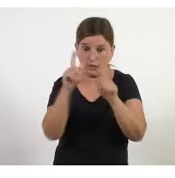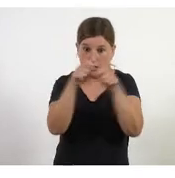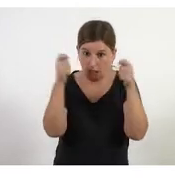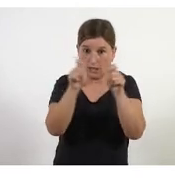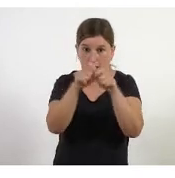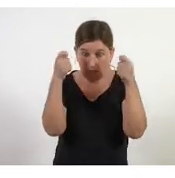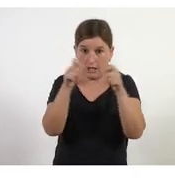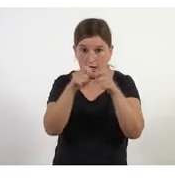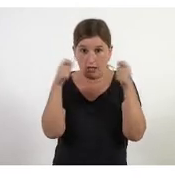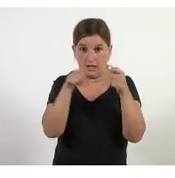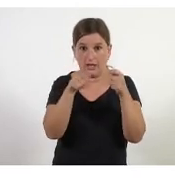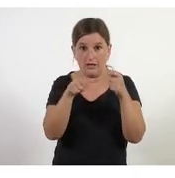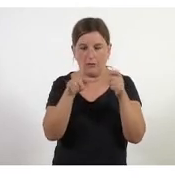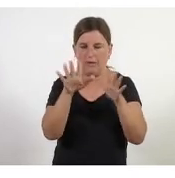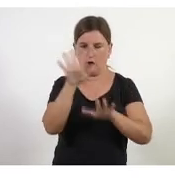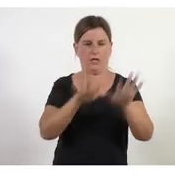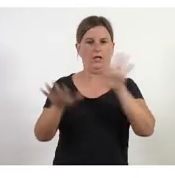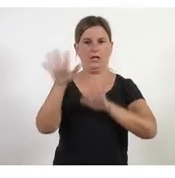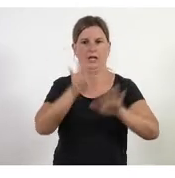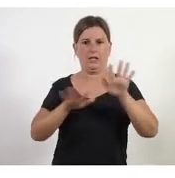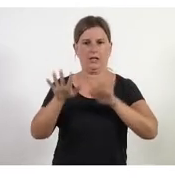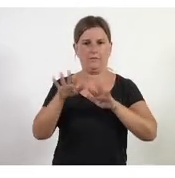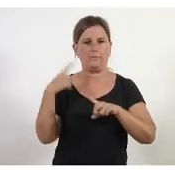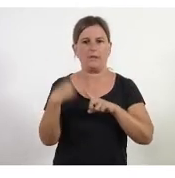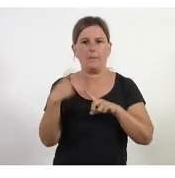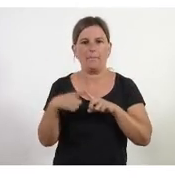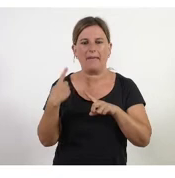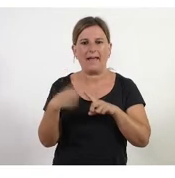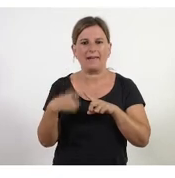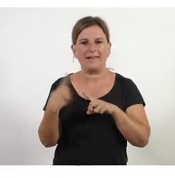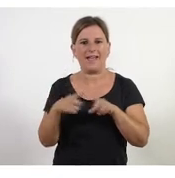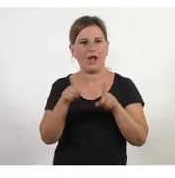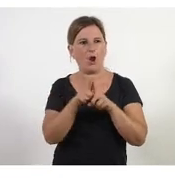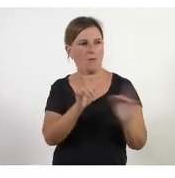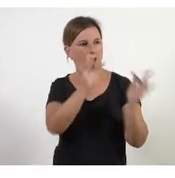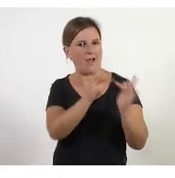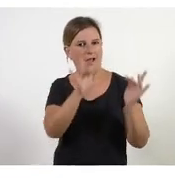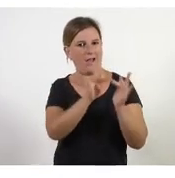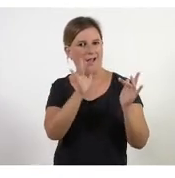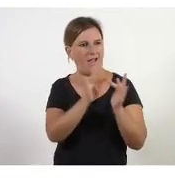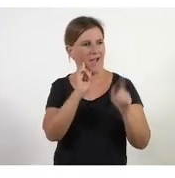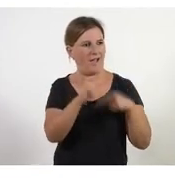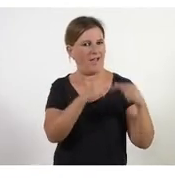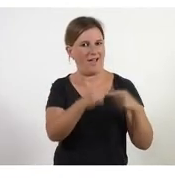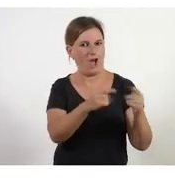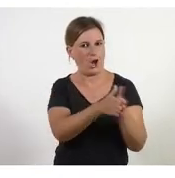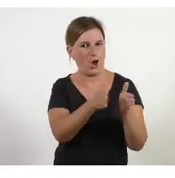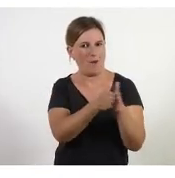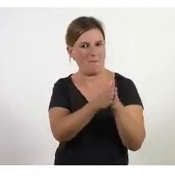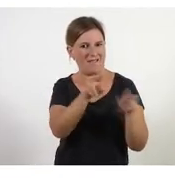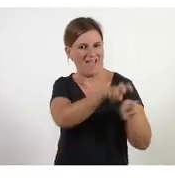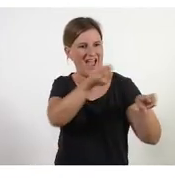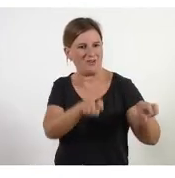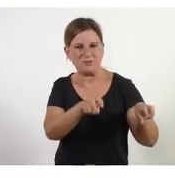correu, però una mica perdut, perquè ja no tenies aquell feedback, aquell company que t'està